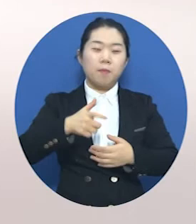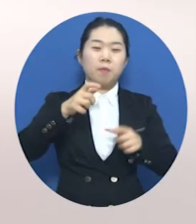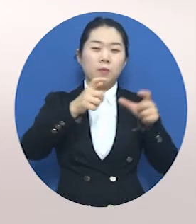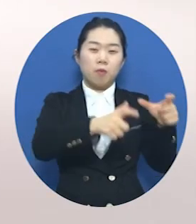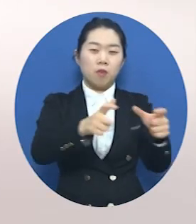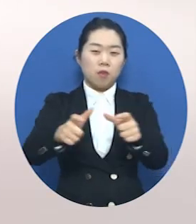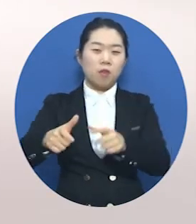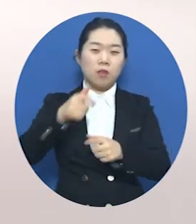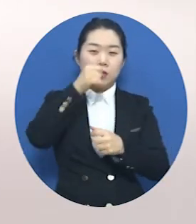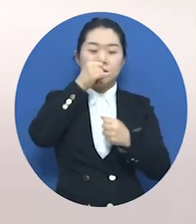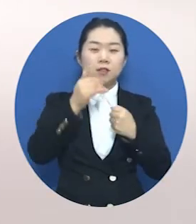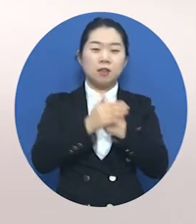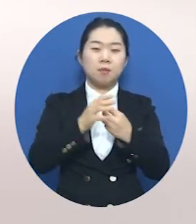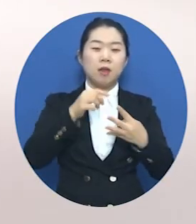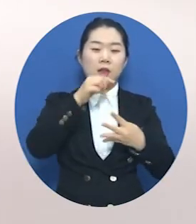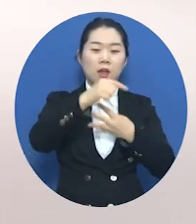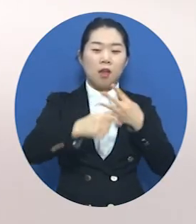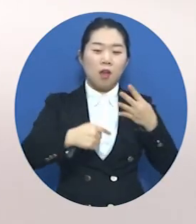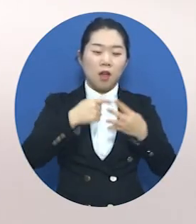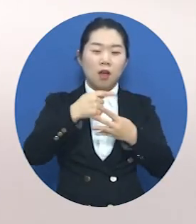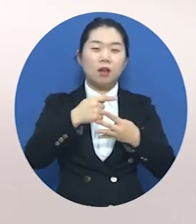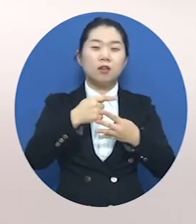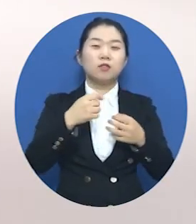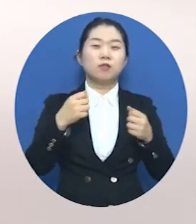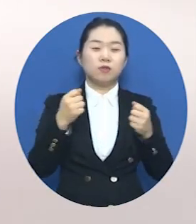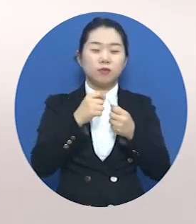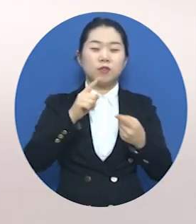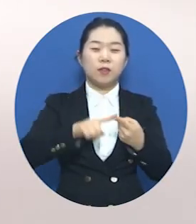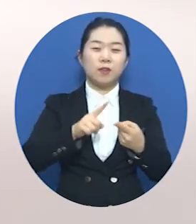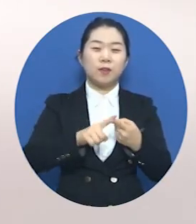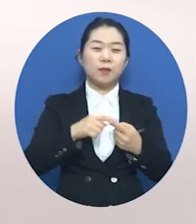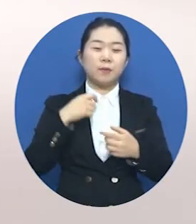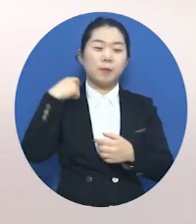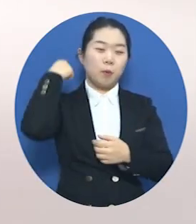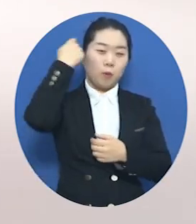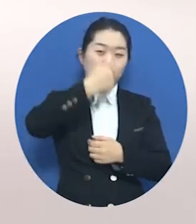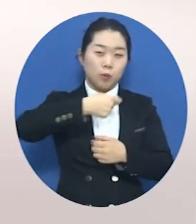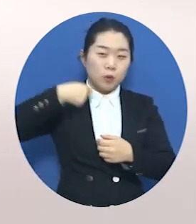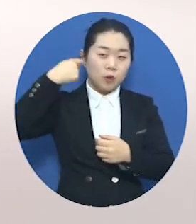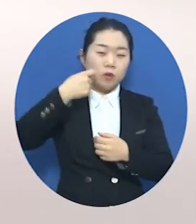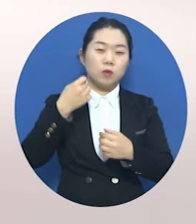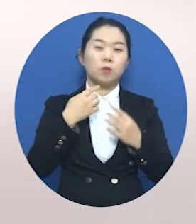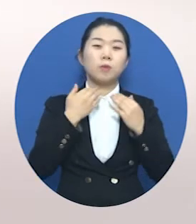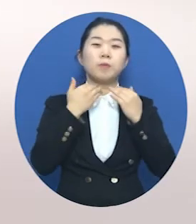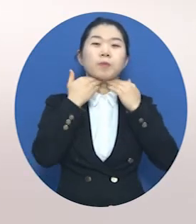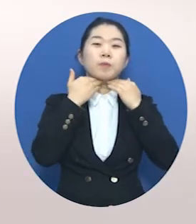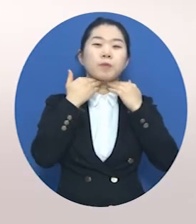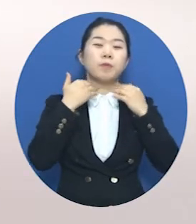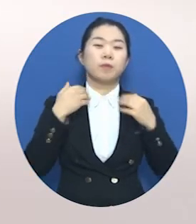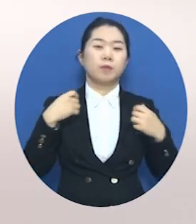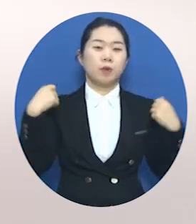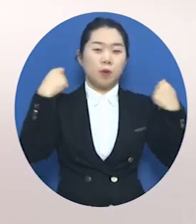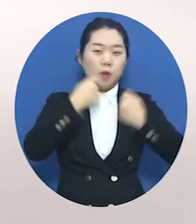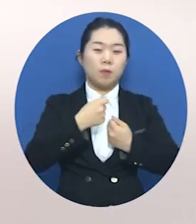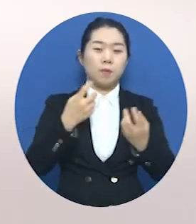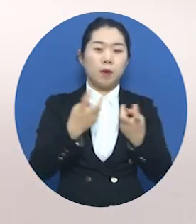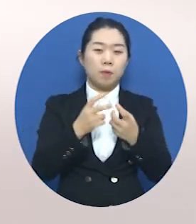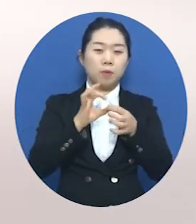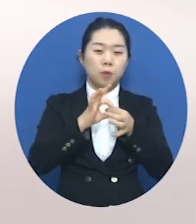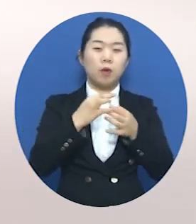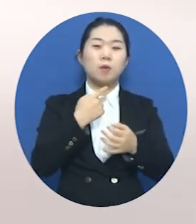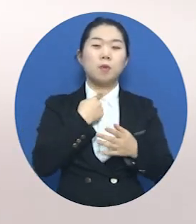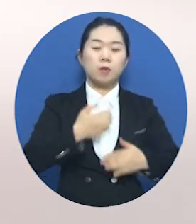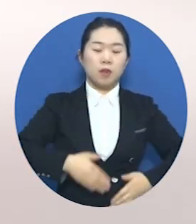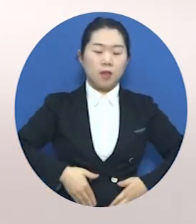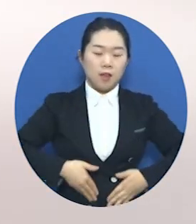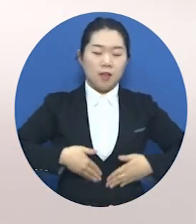지역도 있으니 계절의 시계는 거꾸로 가는 법이 없습니다. 목도리를 하거나 목이 높은 티를 입는 방법을 통해